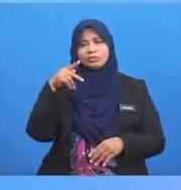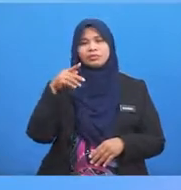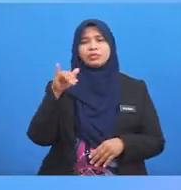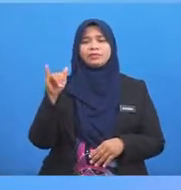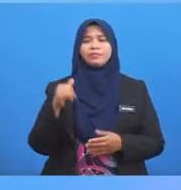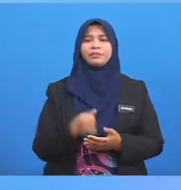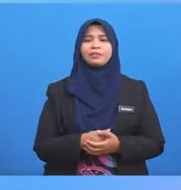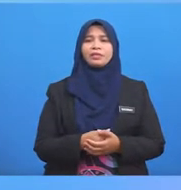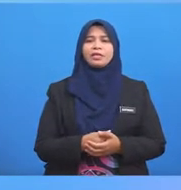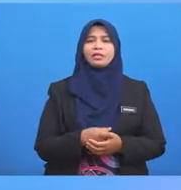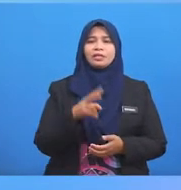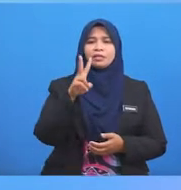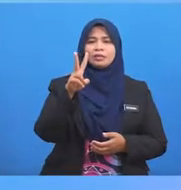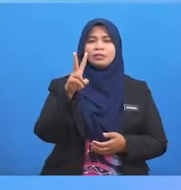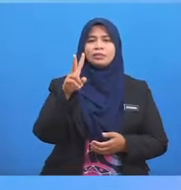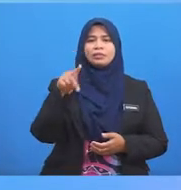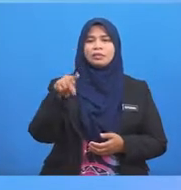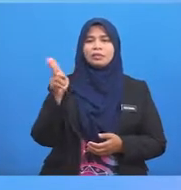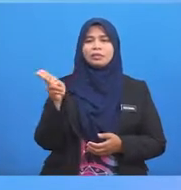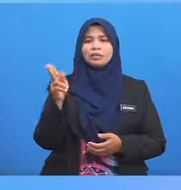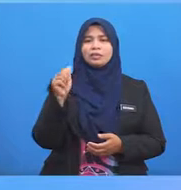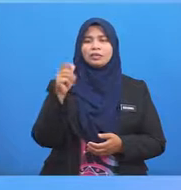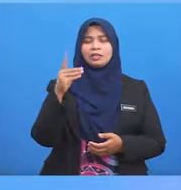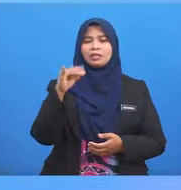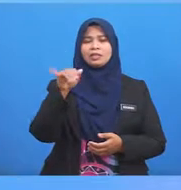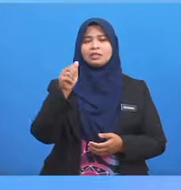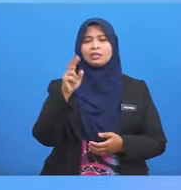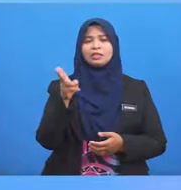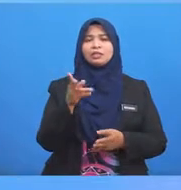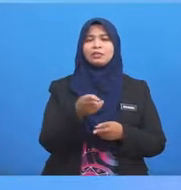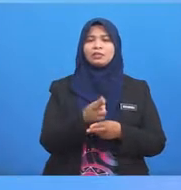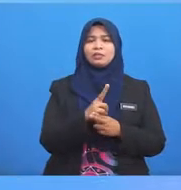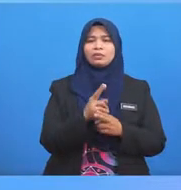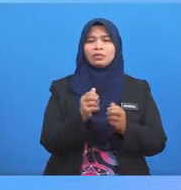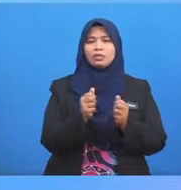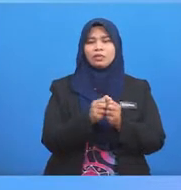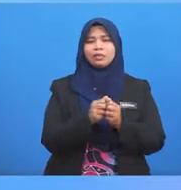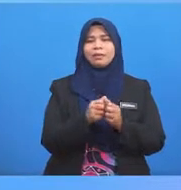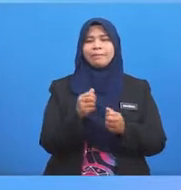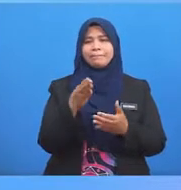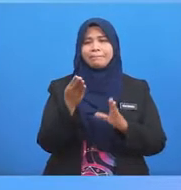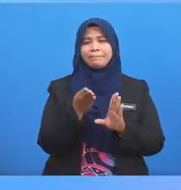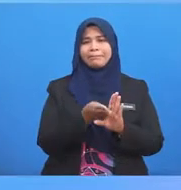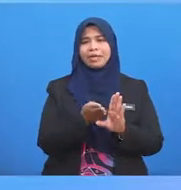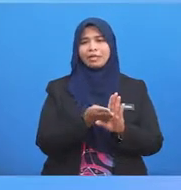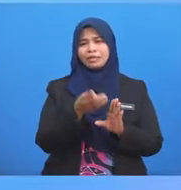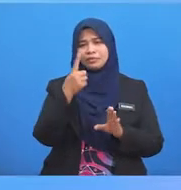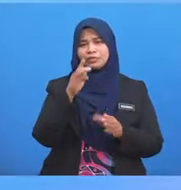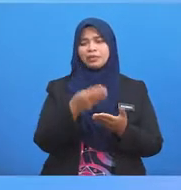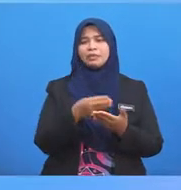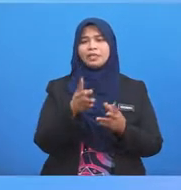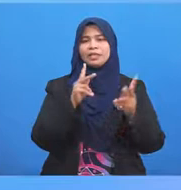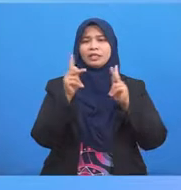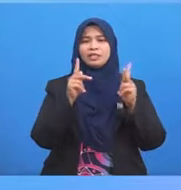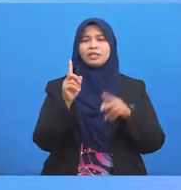kedua, Khadijah berhutang dengan bank untuk membeli kereta. Dia dipaksa